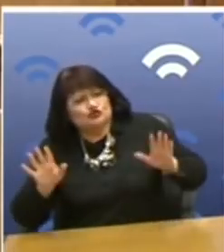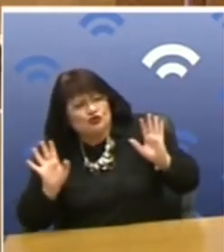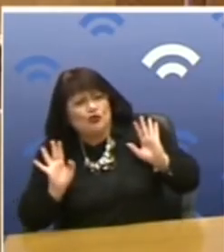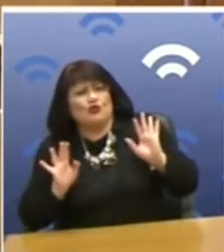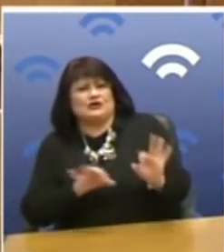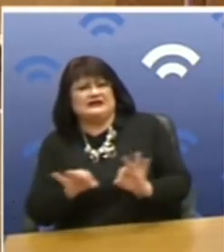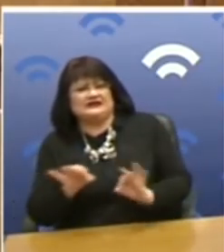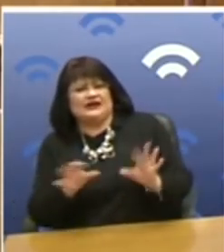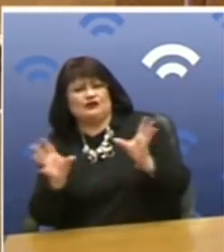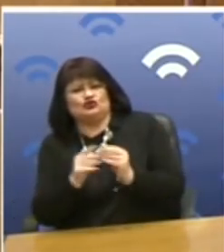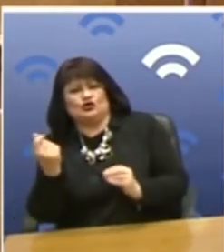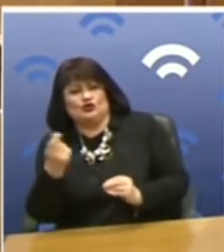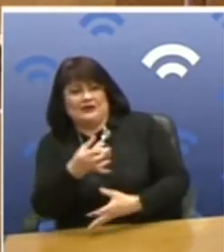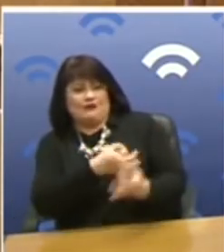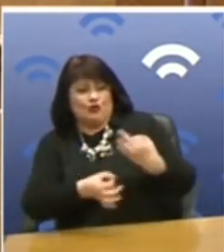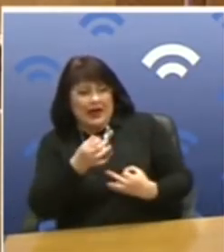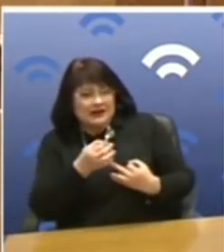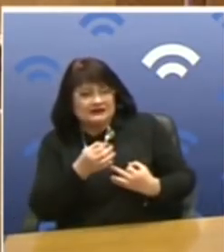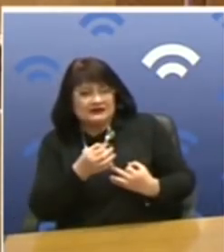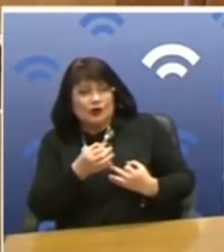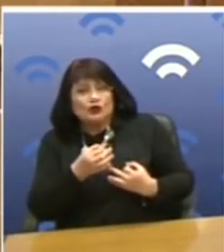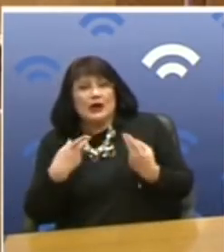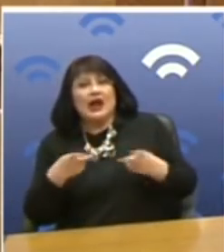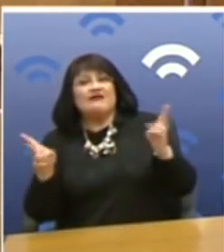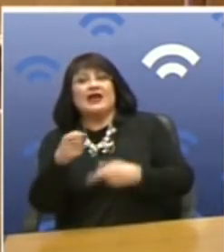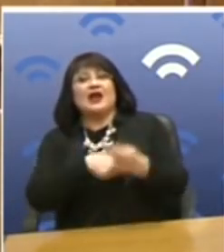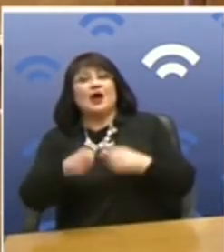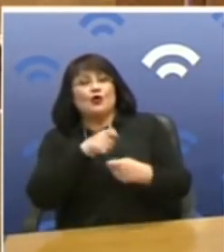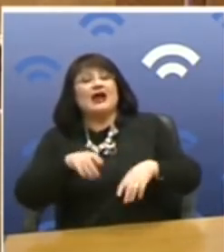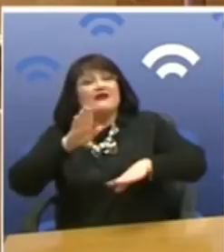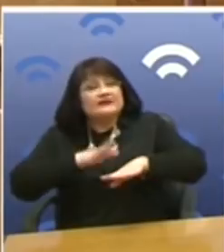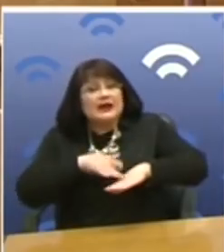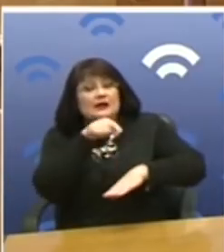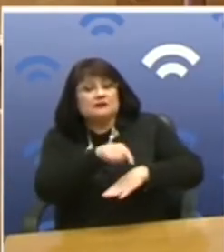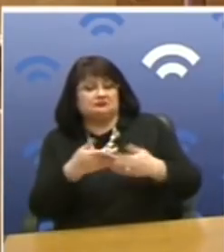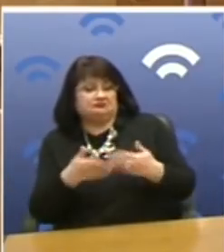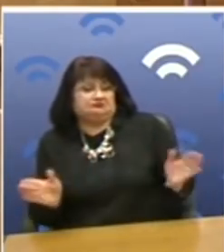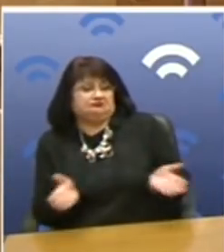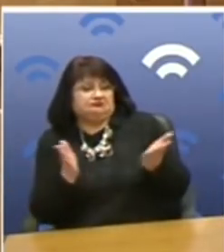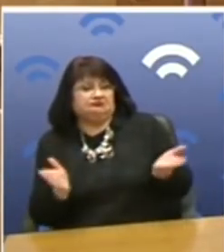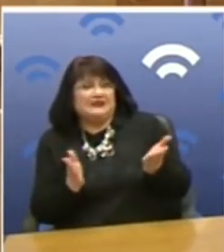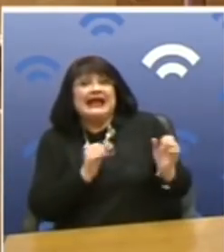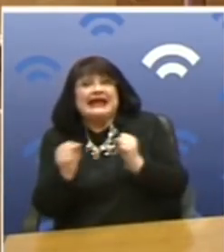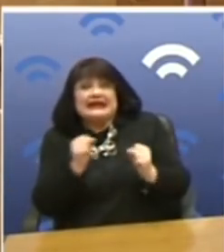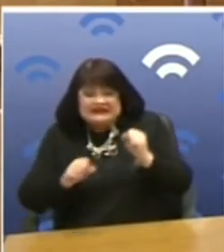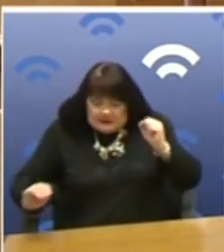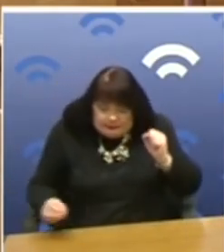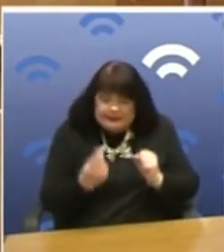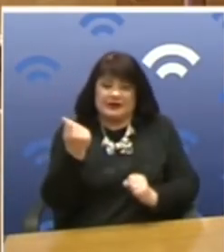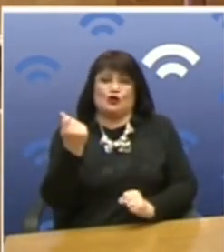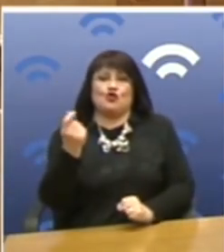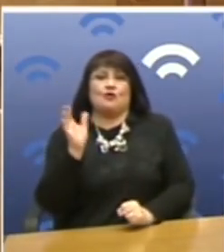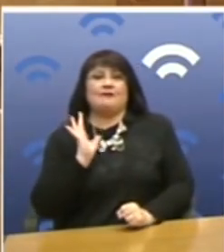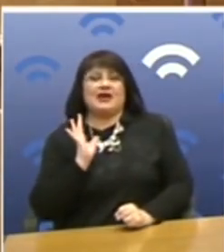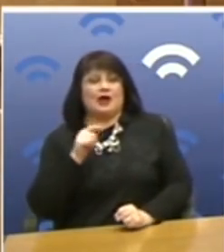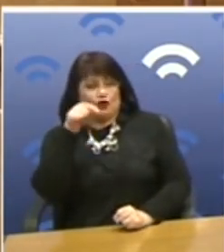την οικονομία που ξορκίζεται, είναι που έφερε αυτή την οικονομική κρίση που τώρα με τα